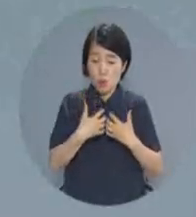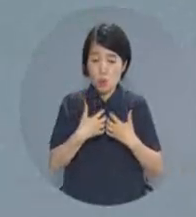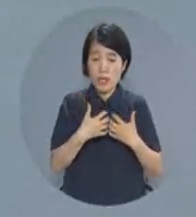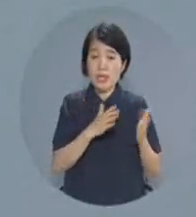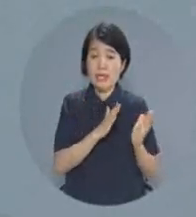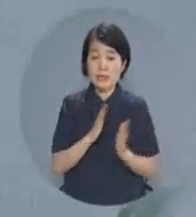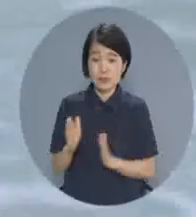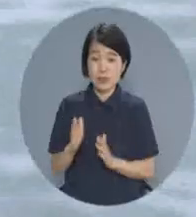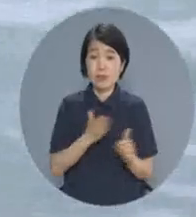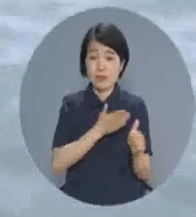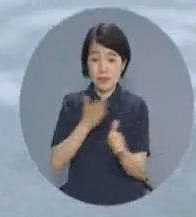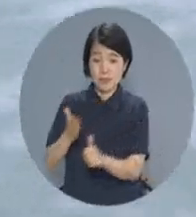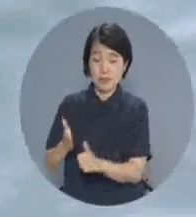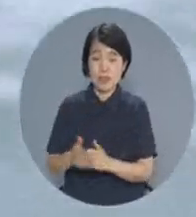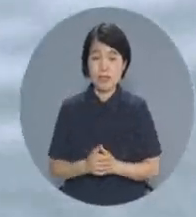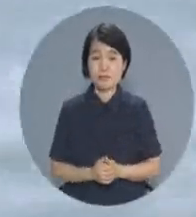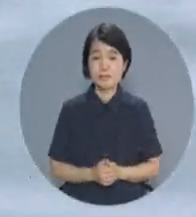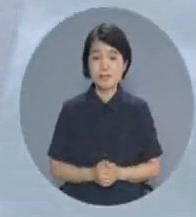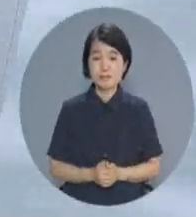준비할 것을 당부했습니다.